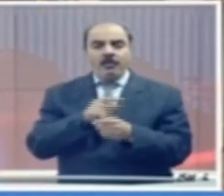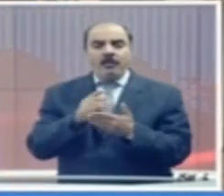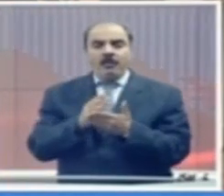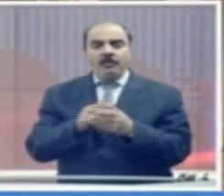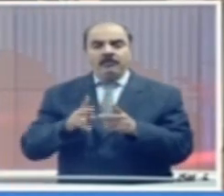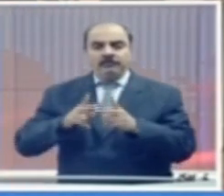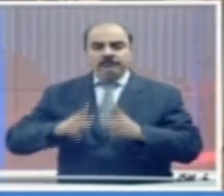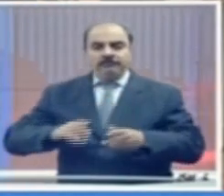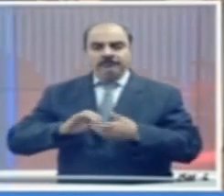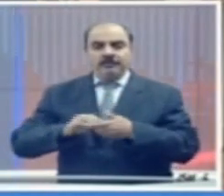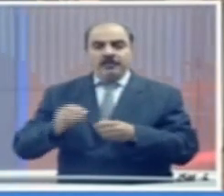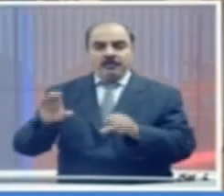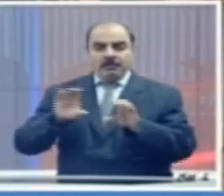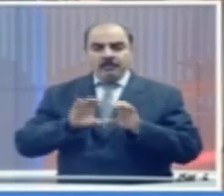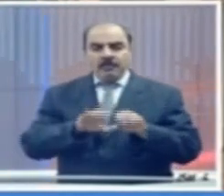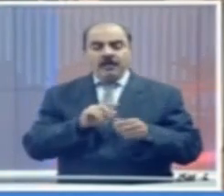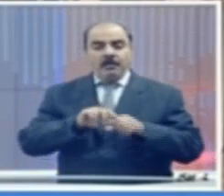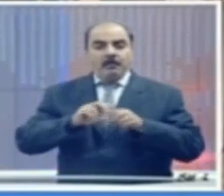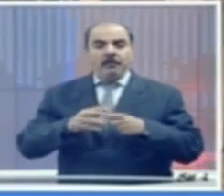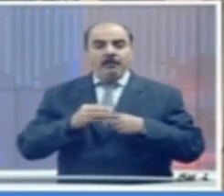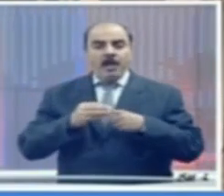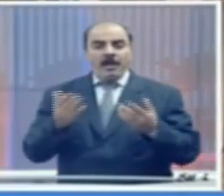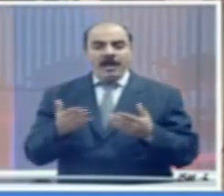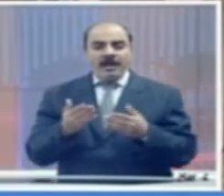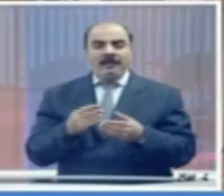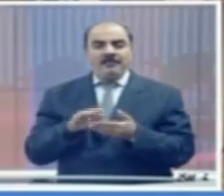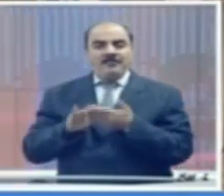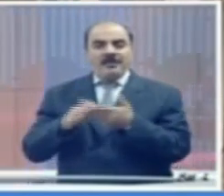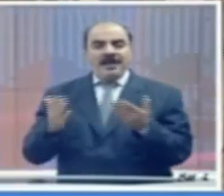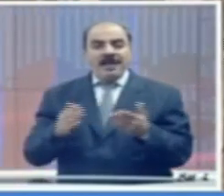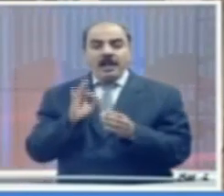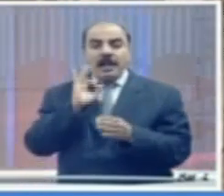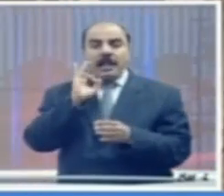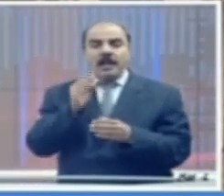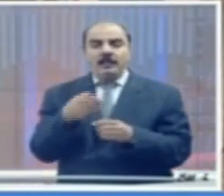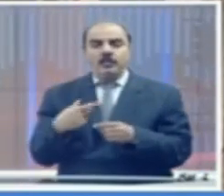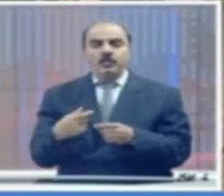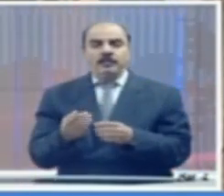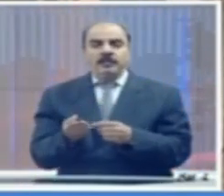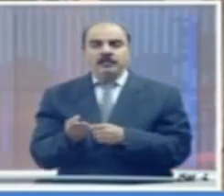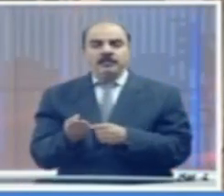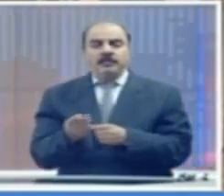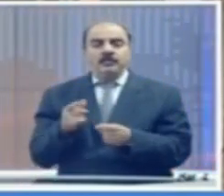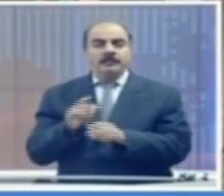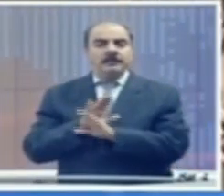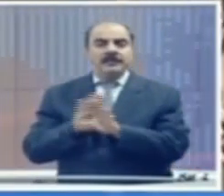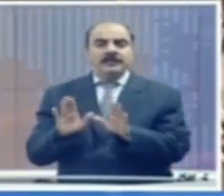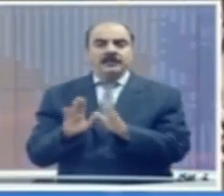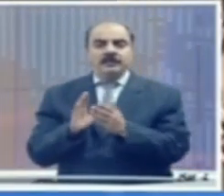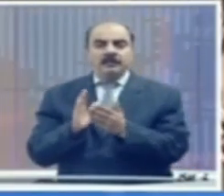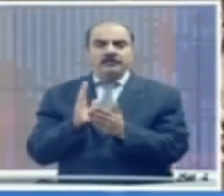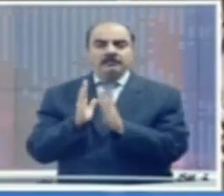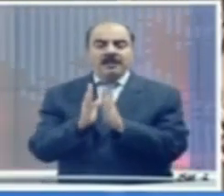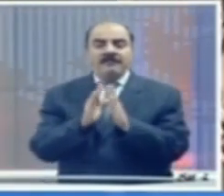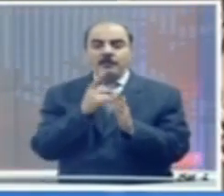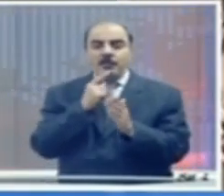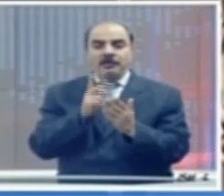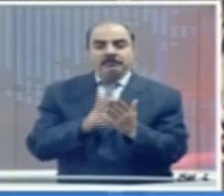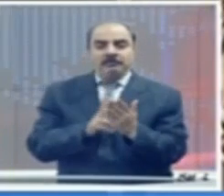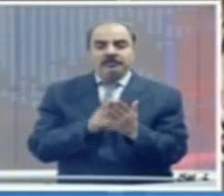إلزام هذه الجهات بعدم التعاقد مع موردين أو مقاولين أو مقدمي خدمات إلا إذا